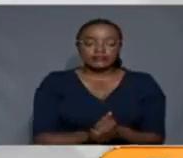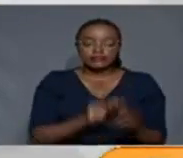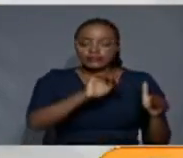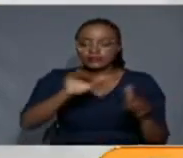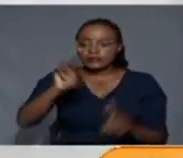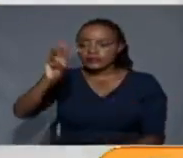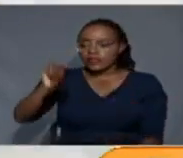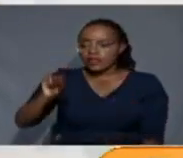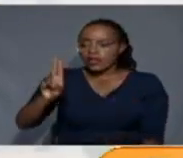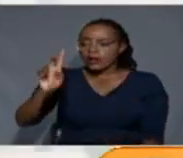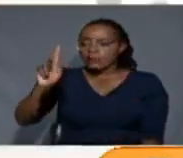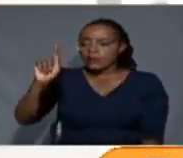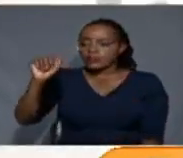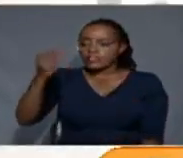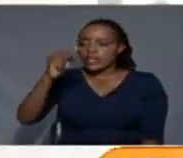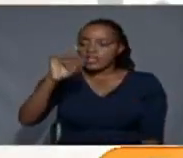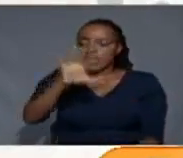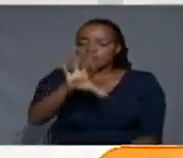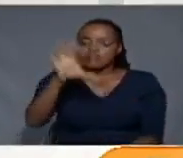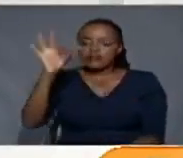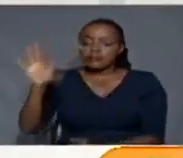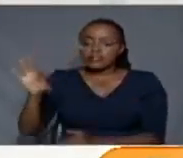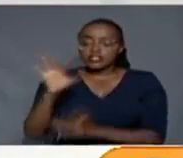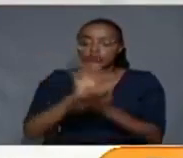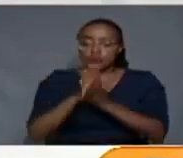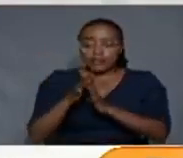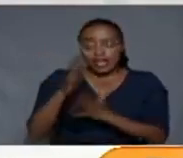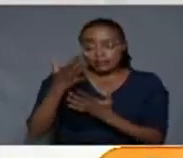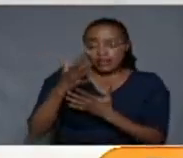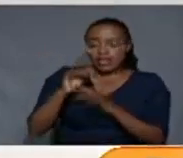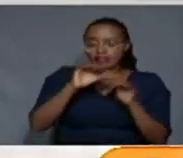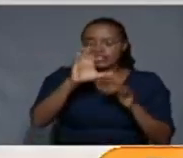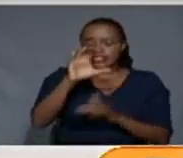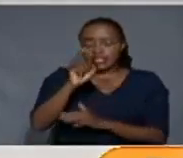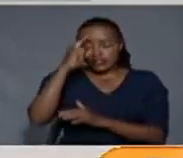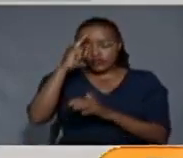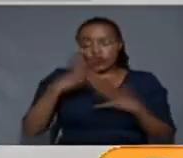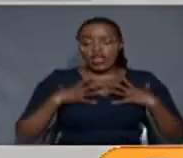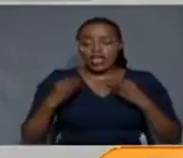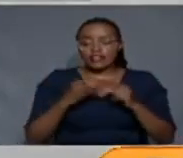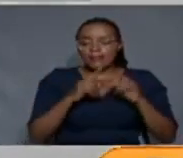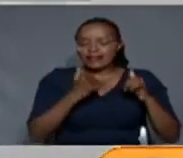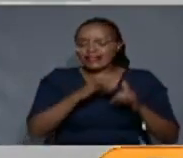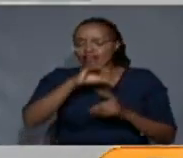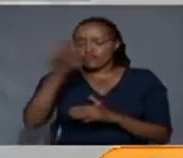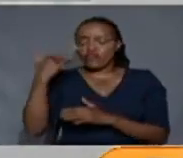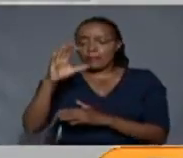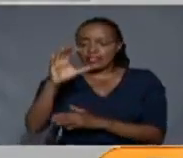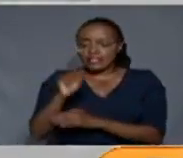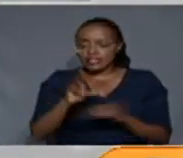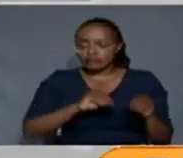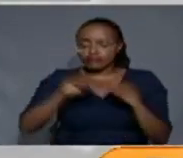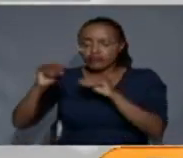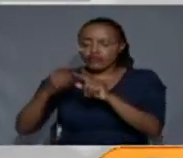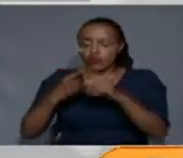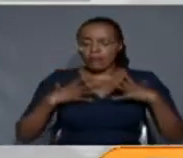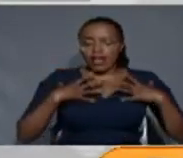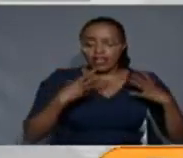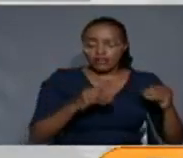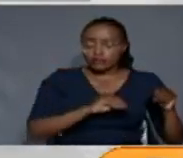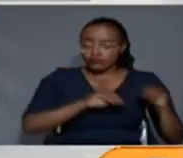Mutahi Kagwe ameteuliwa kuwa waziri wa afya, huku Sicily Kariuki sasa akihamia wizara ya maji kutoka wizara ya